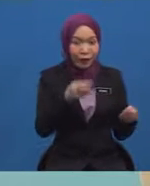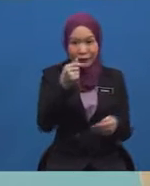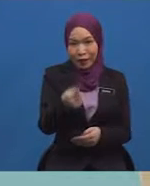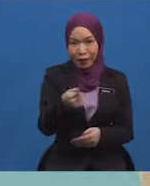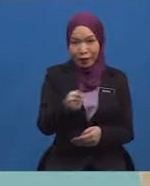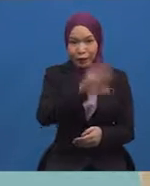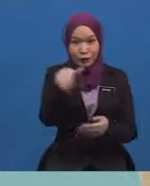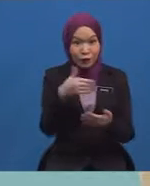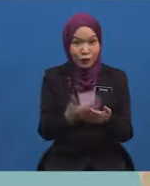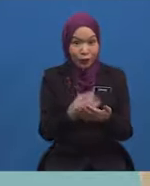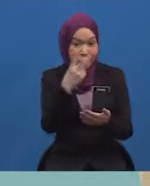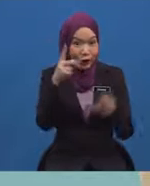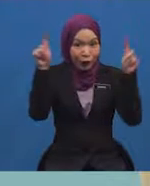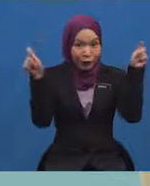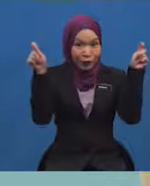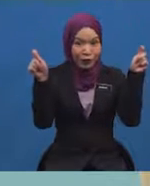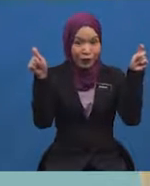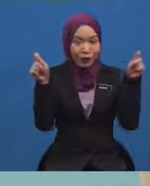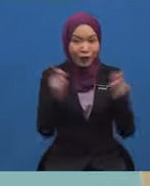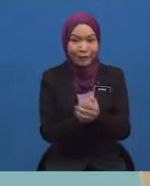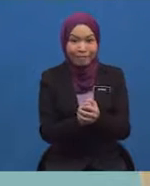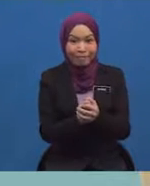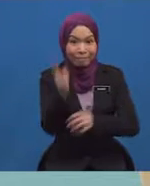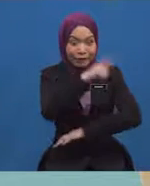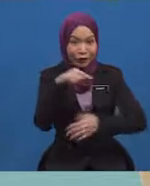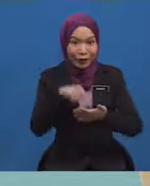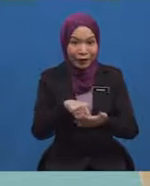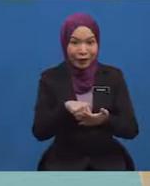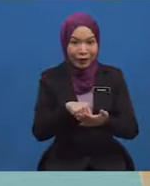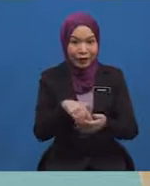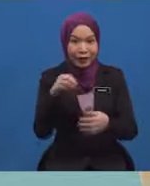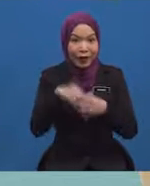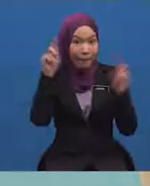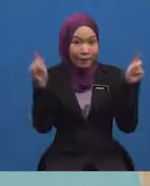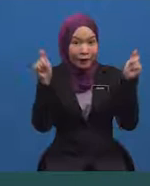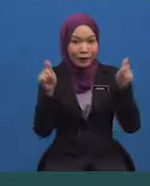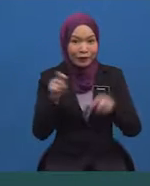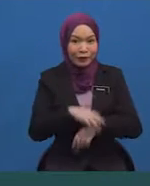lagi topik yang menarik dalam subjek geografi KSSM tingkatan 4.